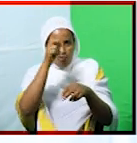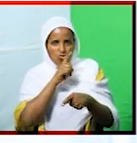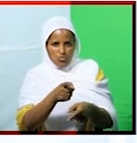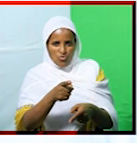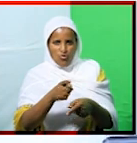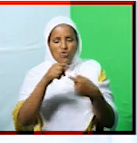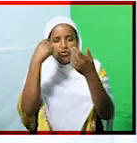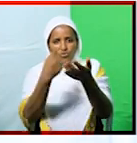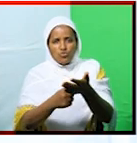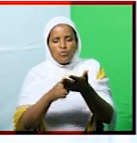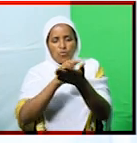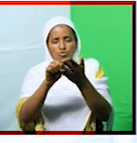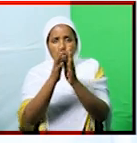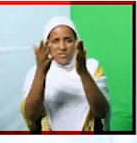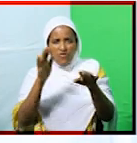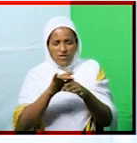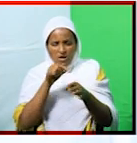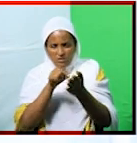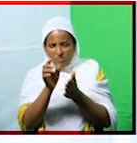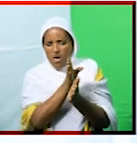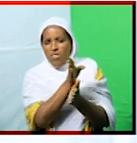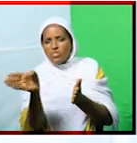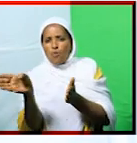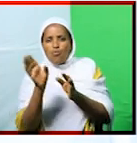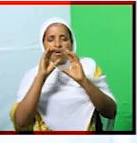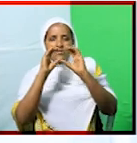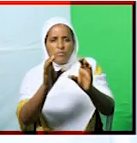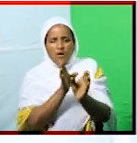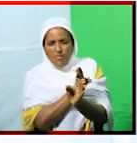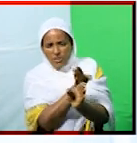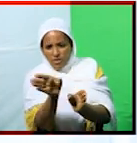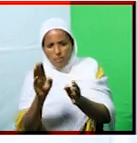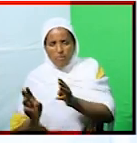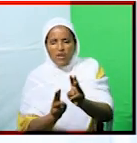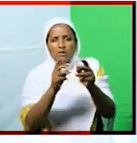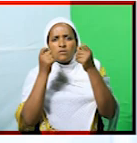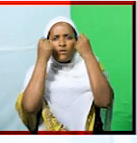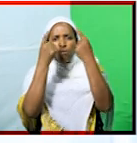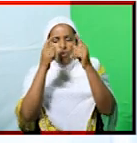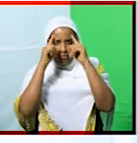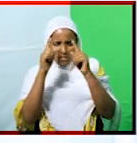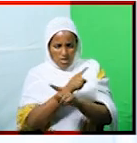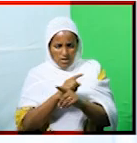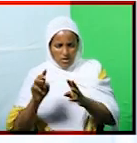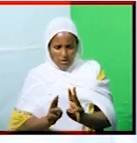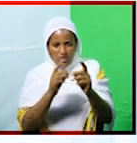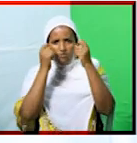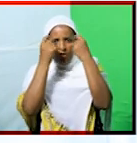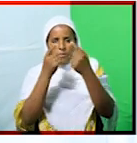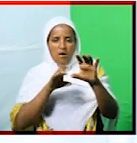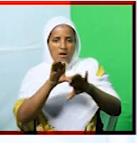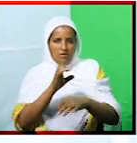በቅዱሳን መጻሕፍት ላይ ጭረት ያካሂዳል፣ አጣሞ ያስተምራል፣ በተጣመመ መንገድ እንዲረዱት፣ በተሳሳተ መንገድ እንዲረዱት